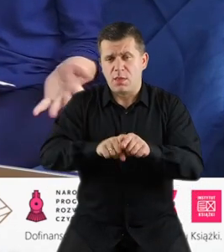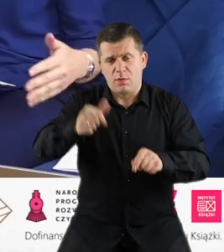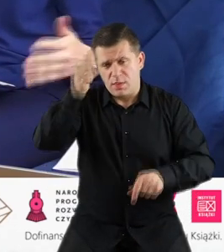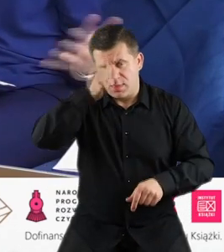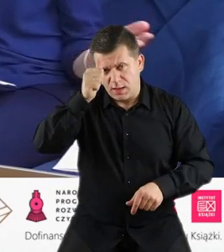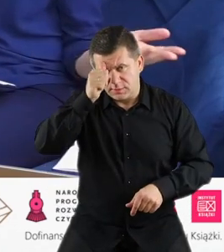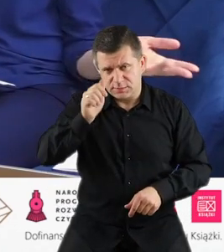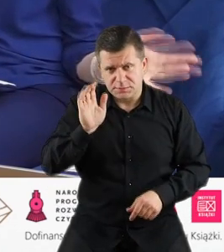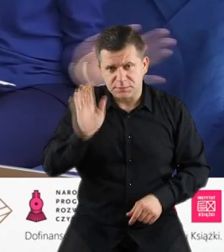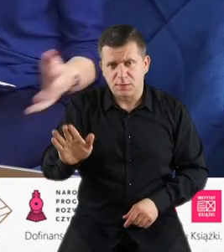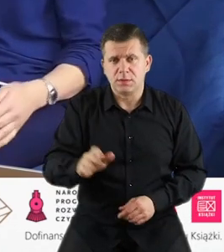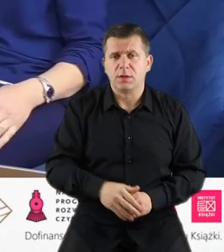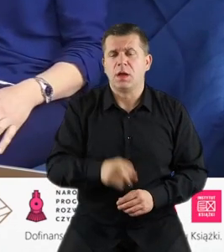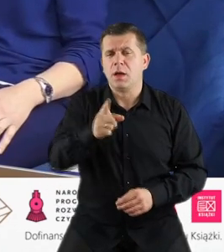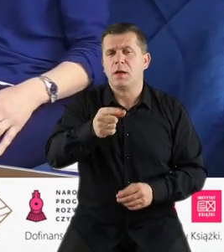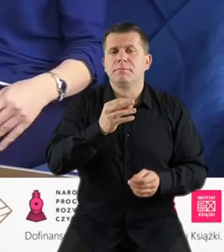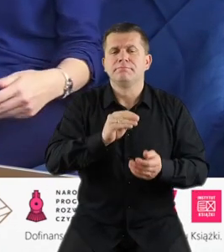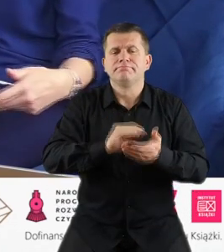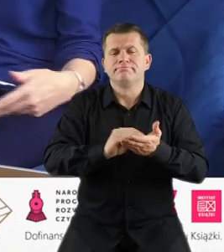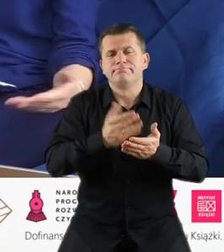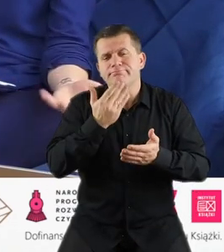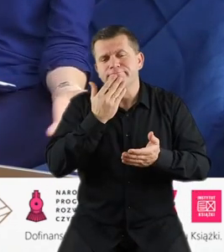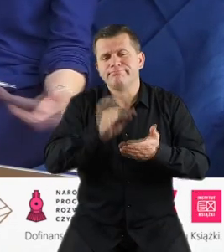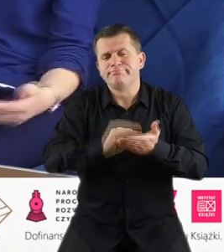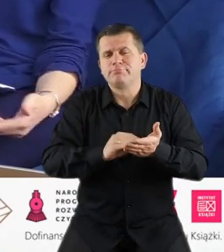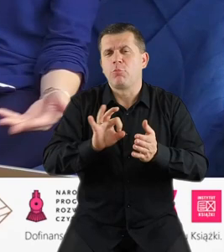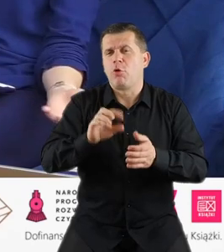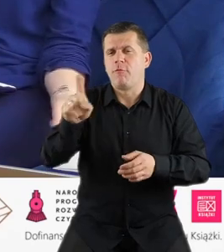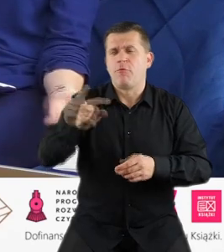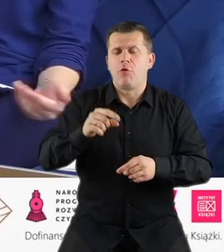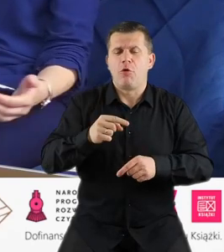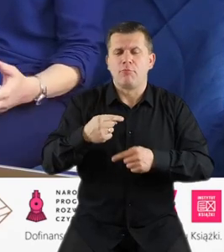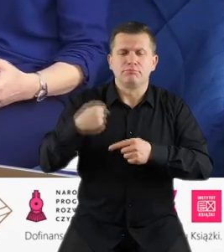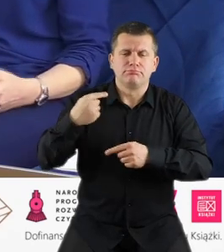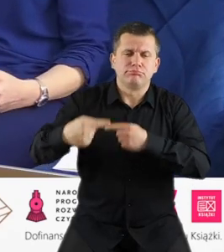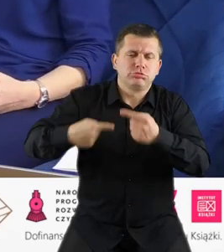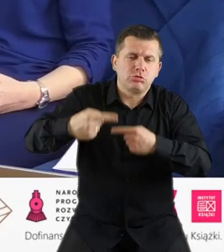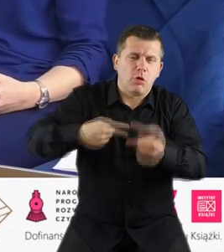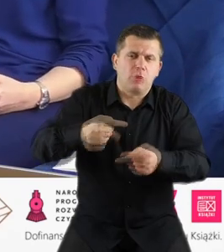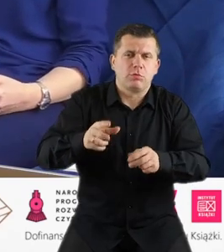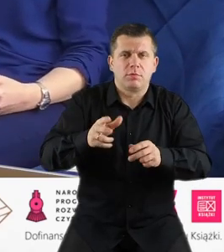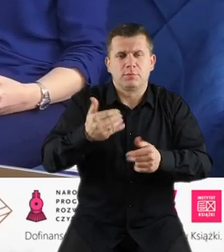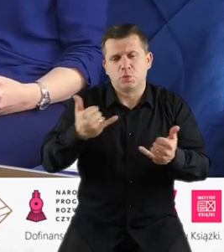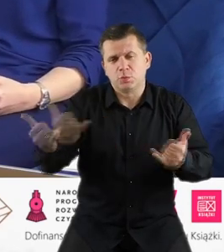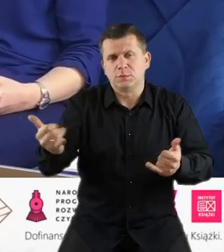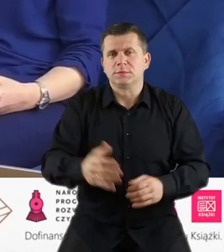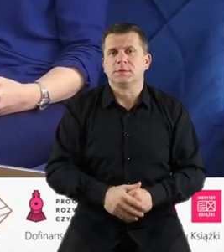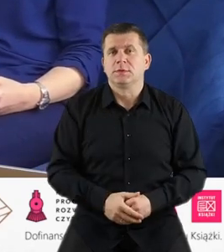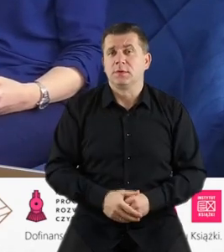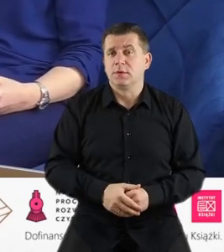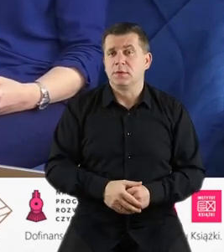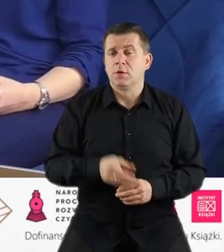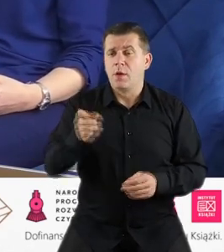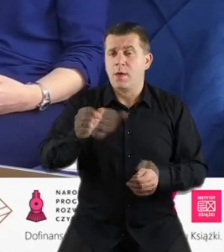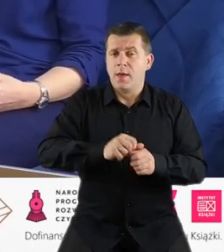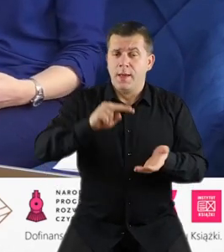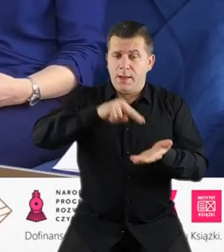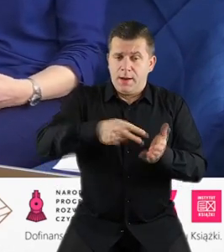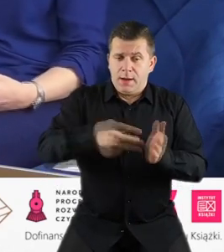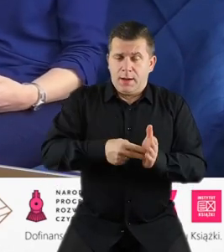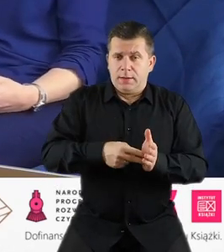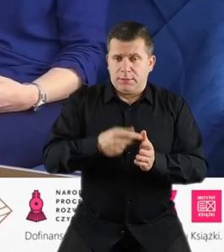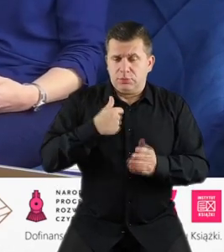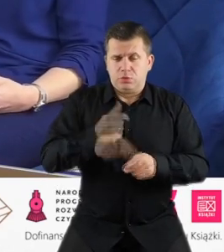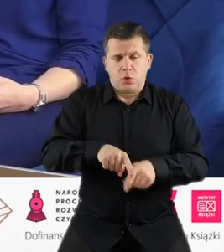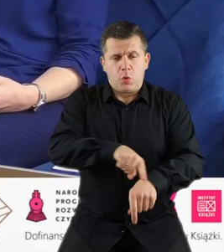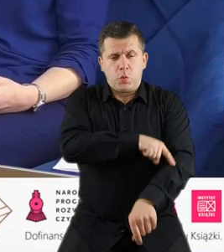często, a nawet często pani mówi o ich rodowodach, przodkach. Tak, to jest koncepcja, która